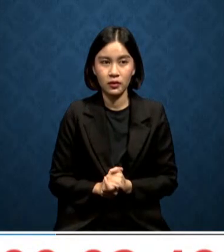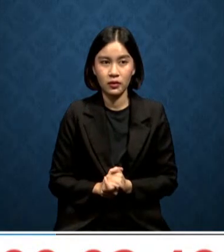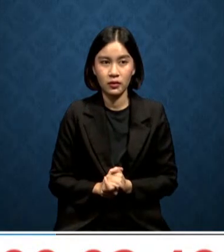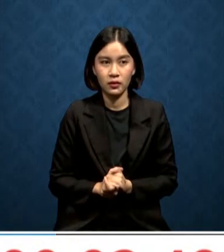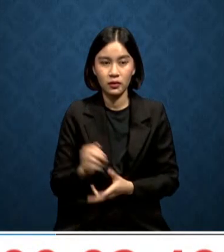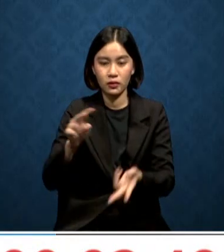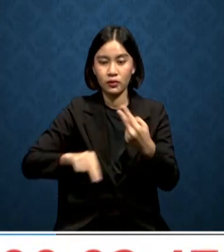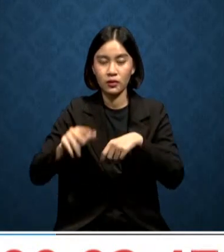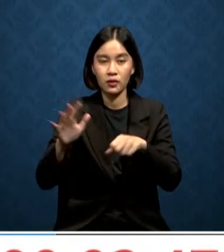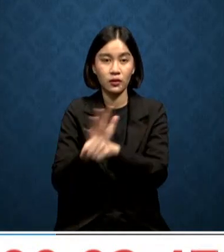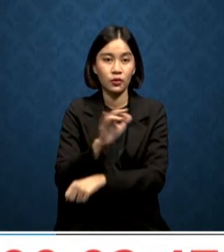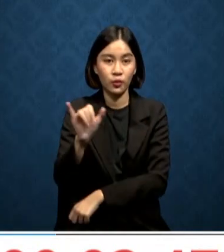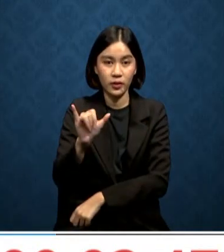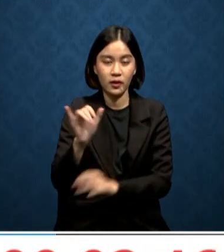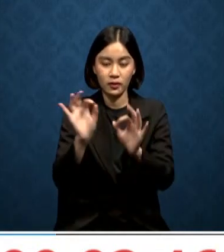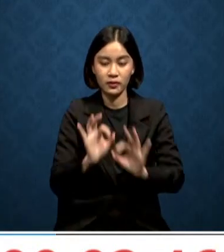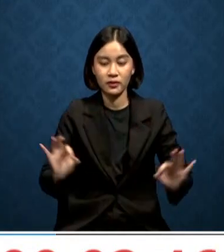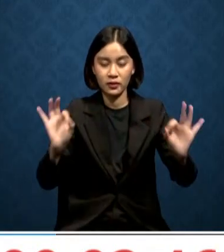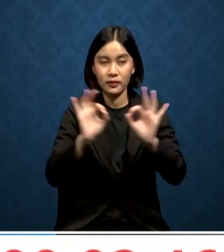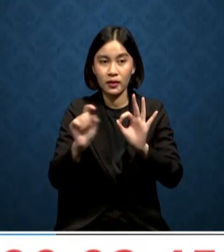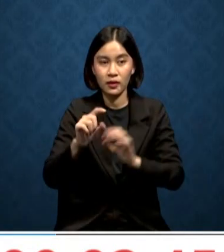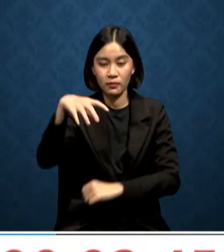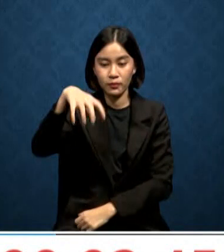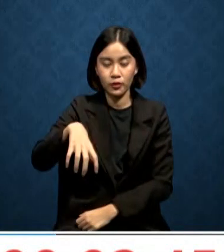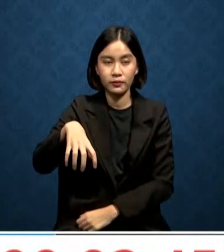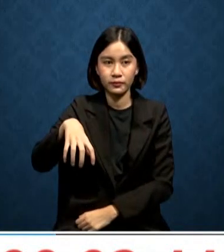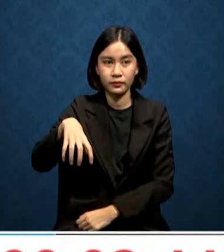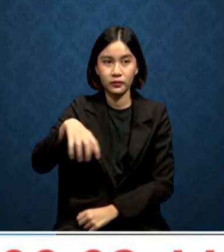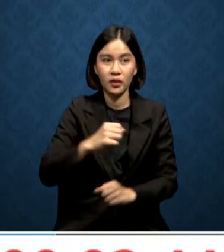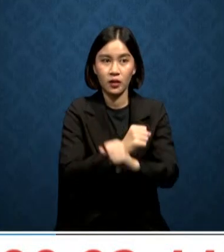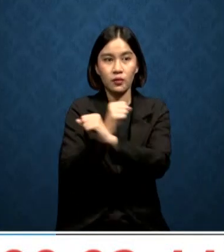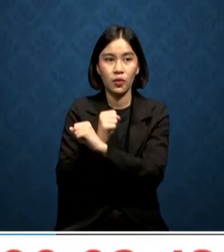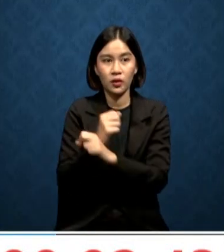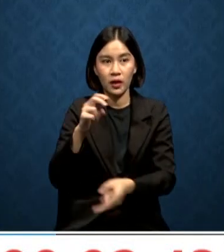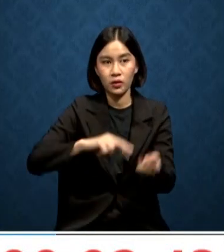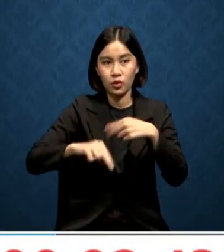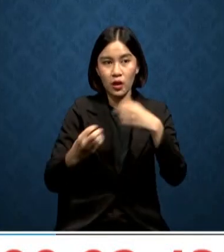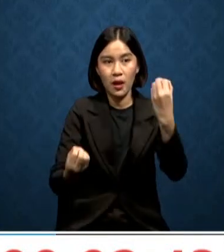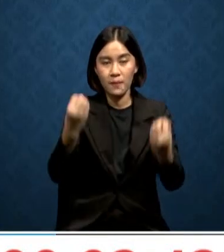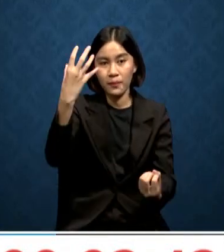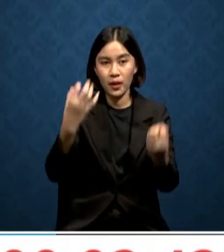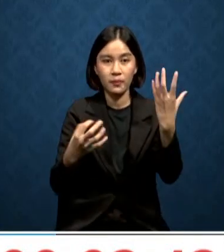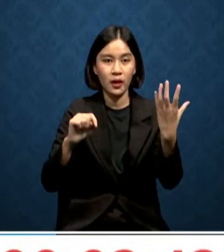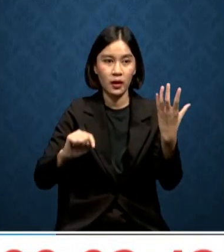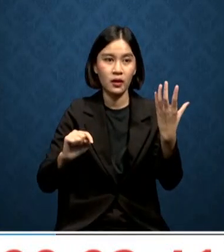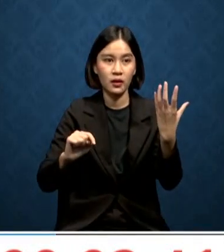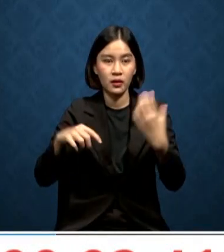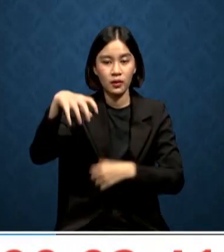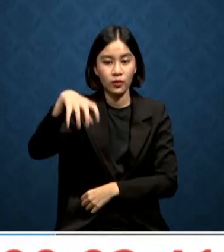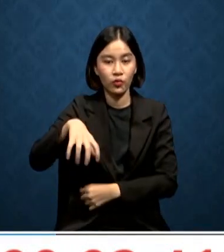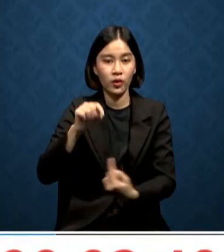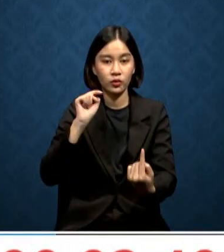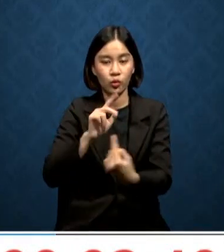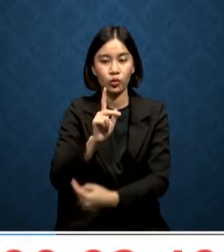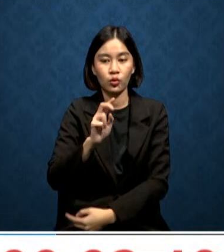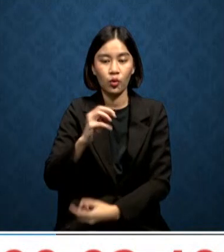อย่างทั่วถึงนะครับโดยเฉพาะอย่างยิ่งหน่วยป้องกันรักษาป่านะครับซึ่งเป็นหน่วยงานที่ขึ้นกับกรมป่